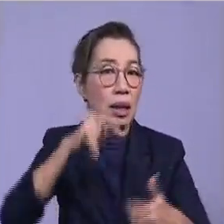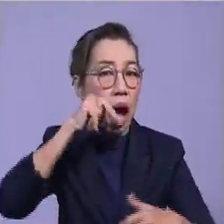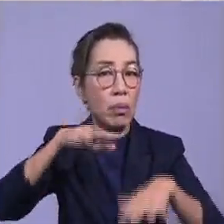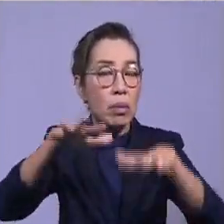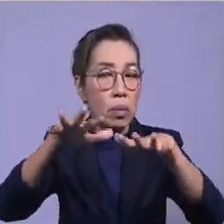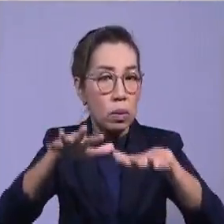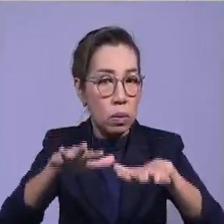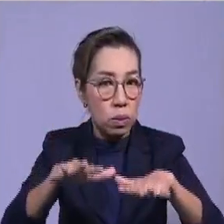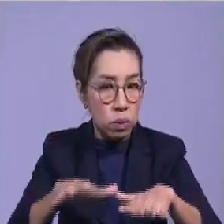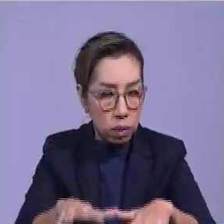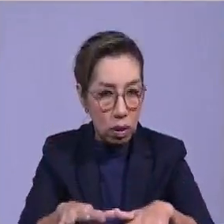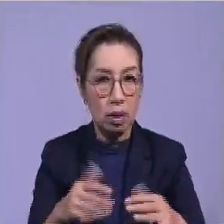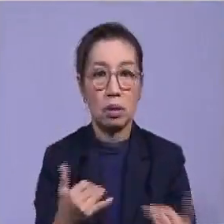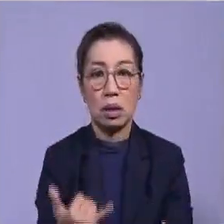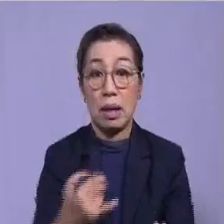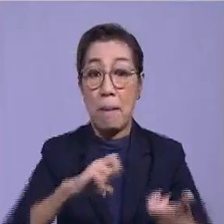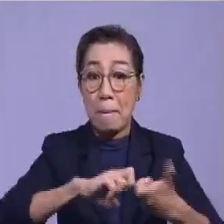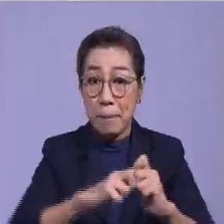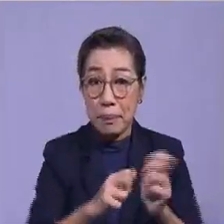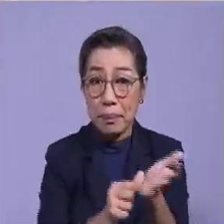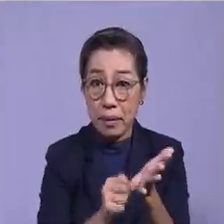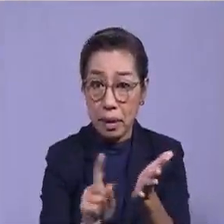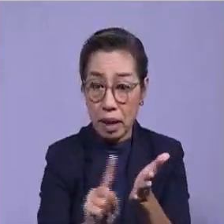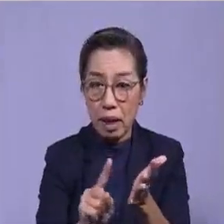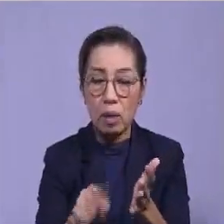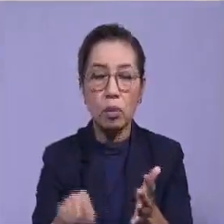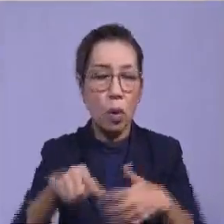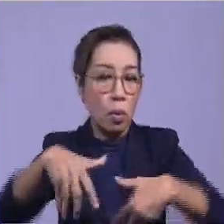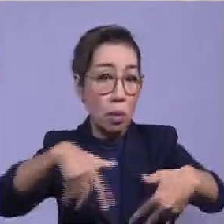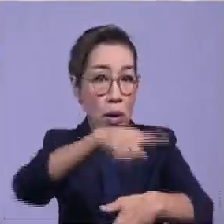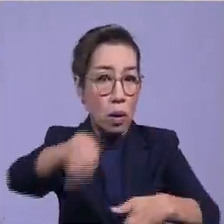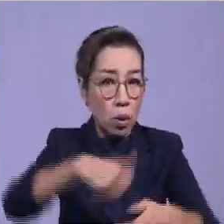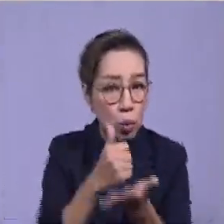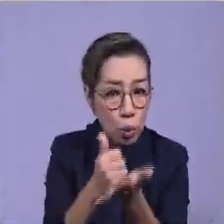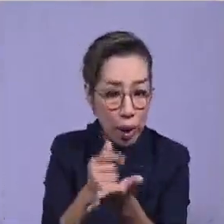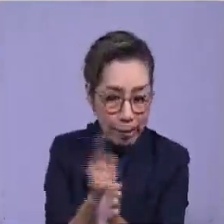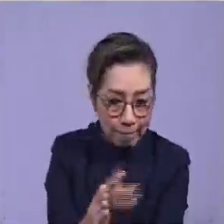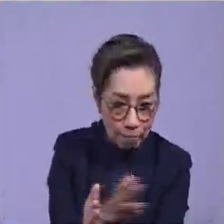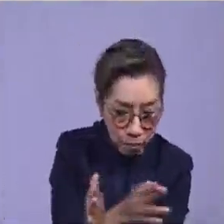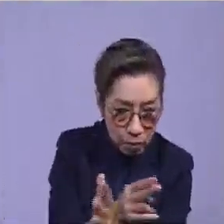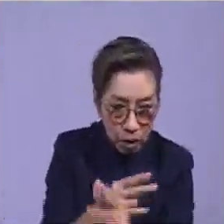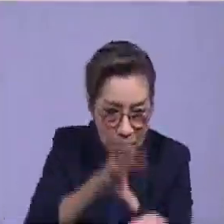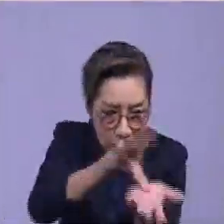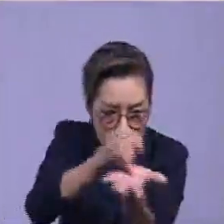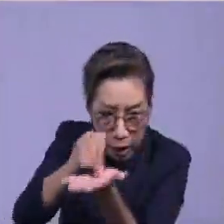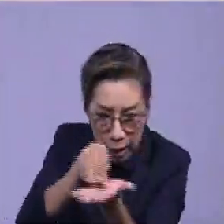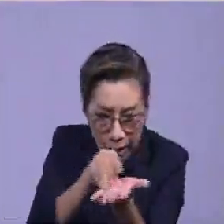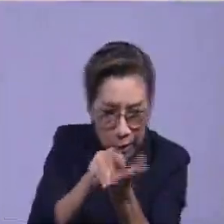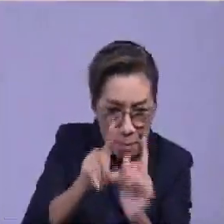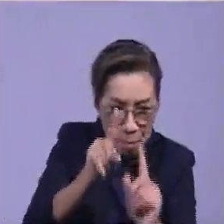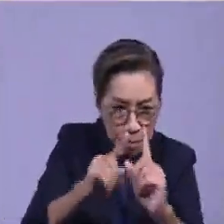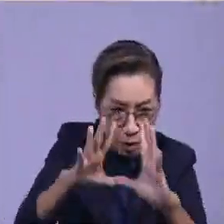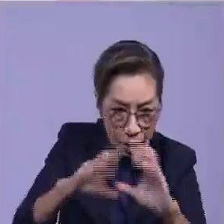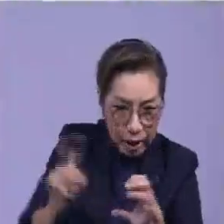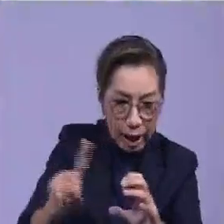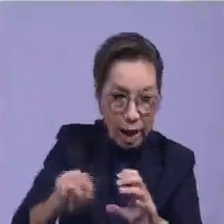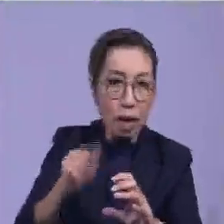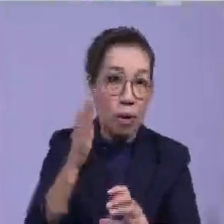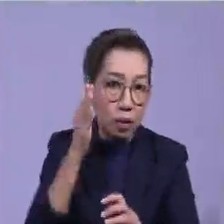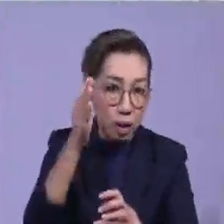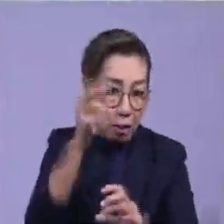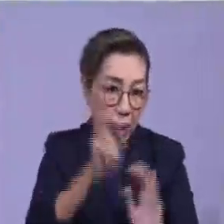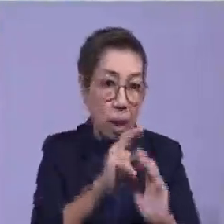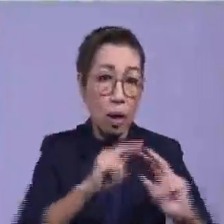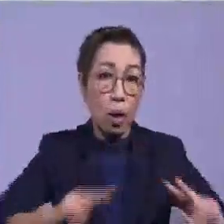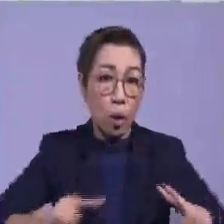คลายค่ะแล้วก็การแก้ไขปัญหาการให้การช่วยเหลือกับประชาชนสำรวจรวมทั้งประเมินความเสียหายก็จะดำเนินการช่วยเหลือ